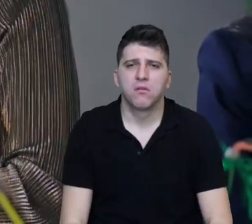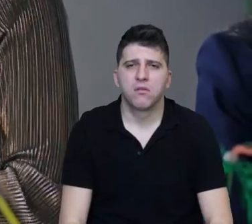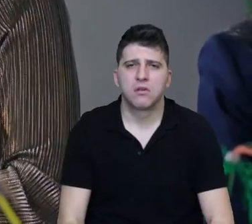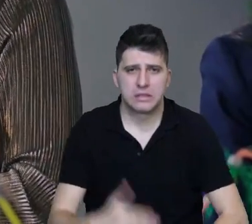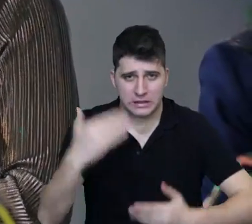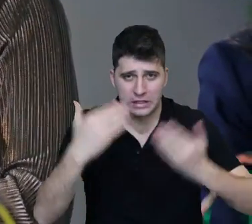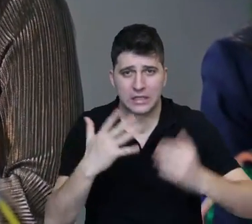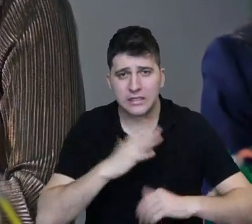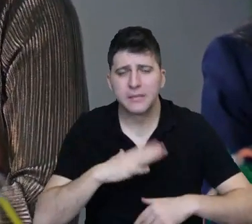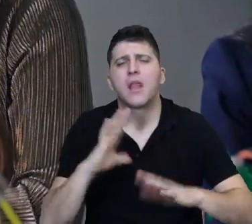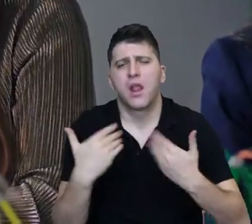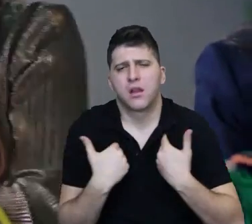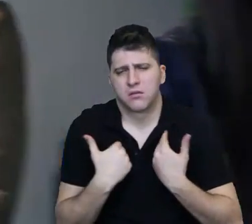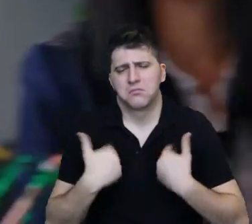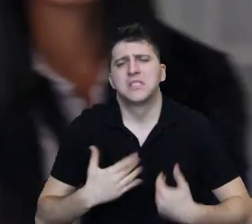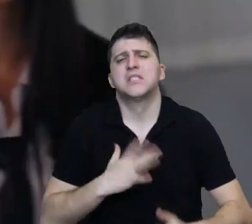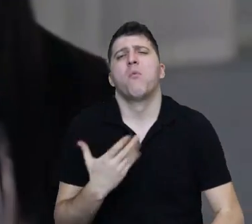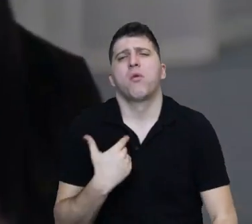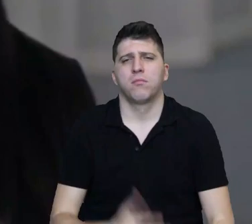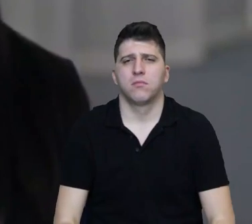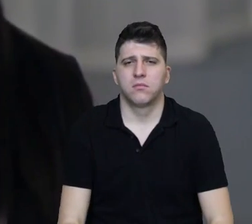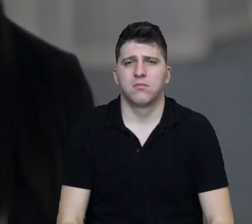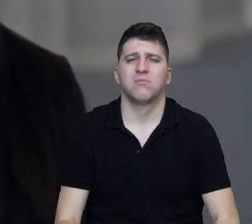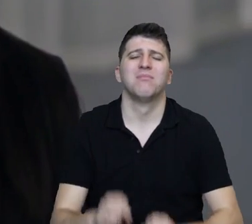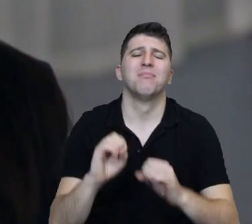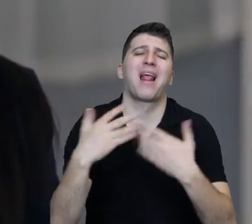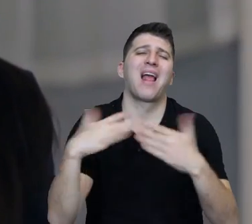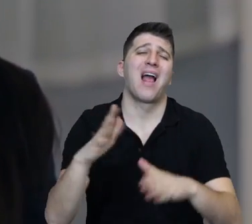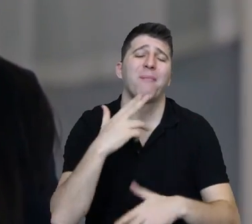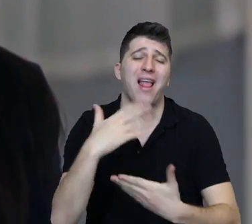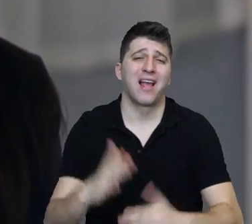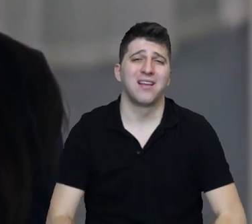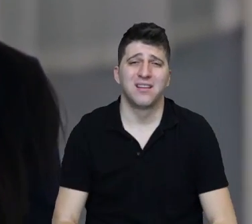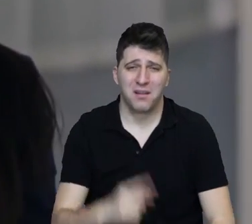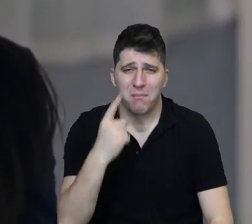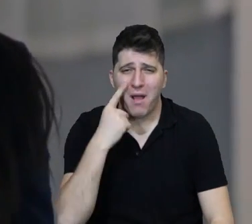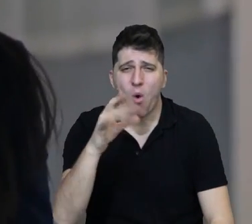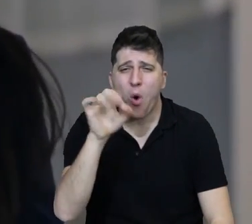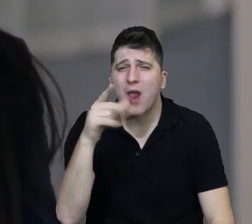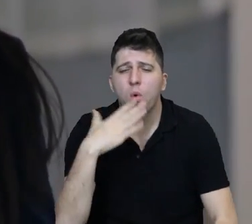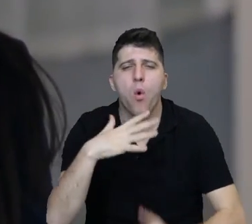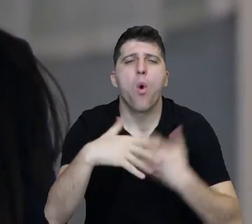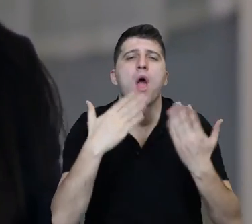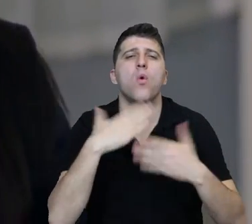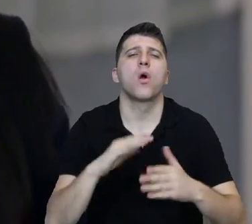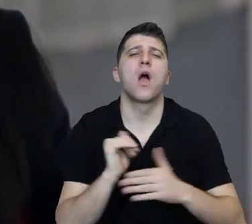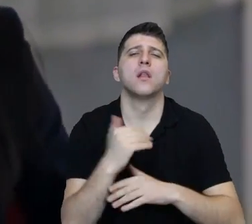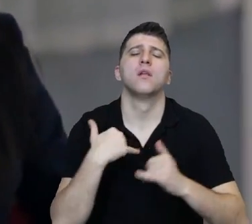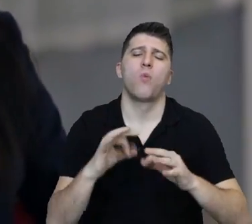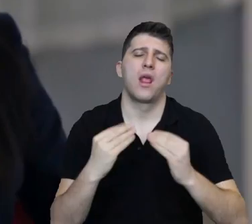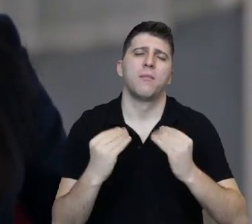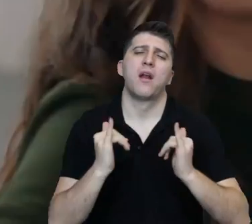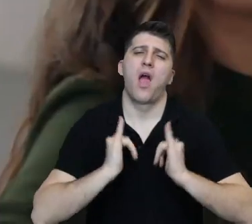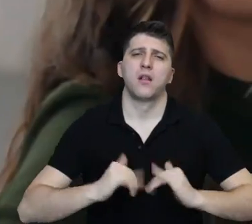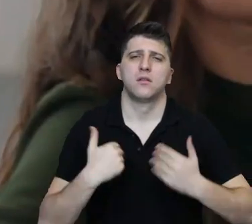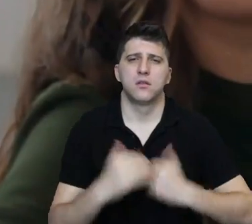yani dans etmek istediğimden değil de. Bırak abla ya. Baksana Oral yok, olay da yok hayatımızda. Ben böyleyim ya,